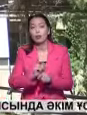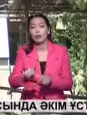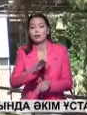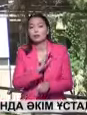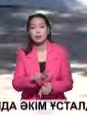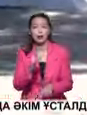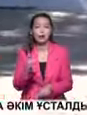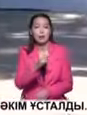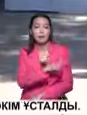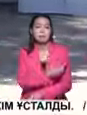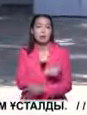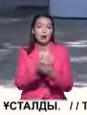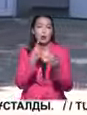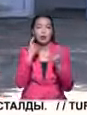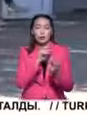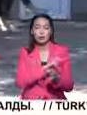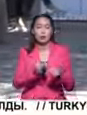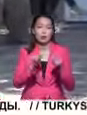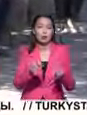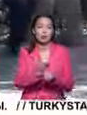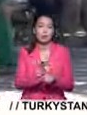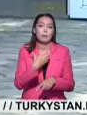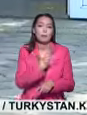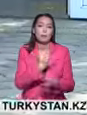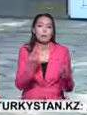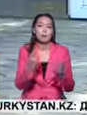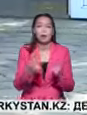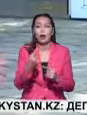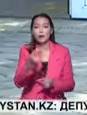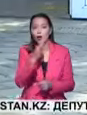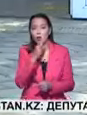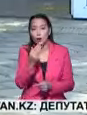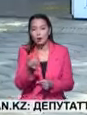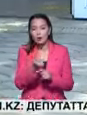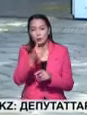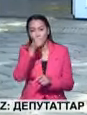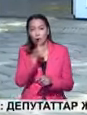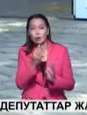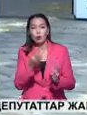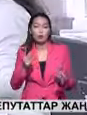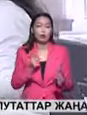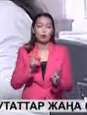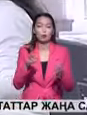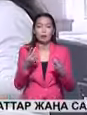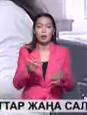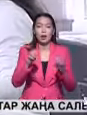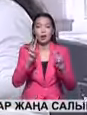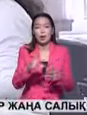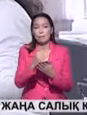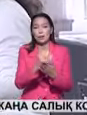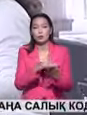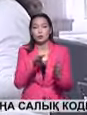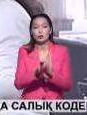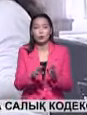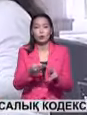медициналық ақпараттық жүйенің құрылу маңызды рөл атқармақ. Алдағы уақытта науқастар бірнеше ай бойы кезек күтіп сенделмес үшін арнайы бағдарлама